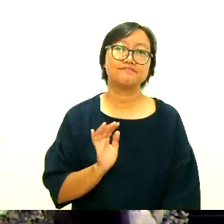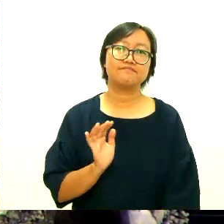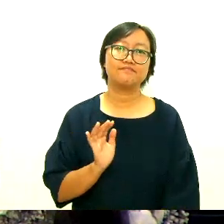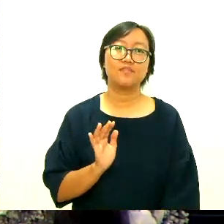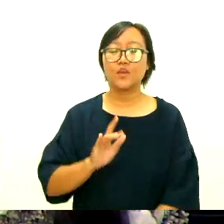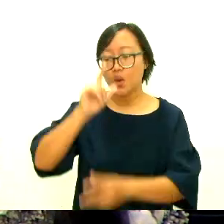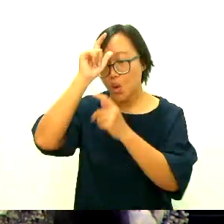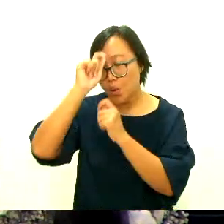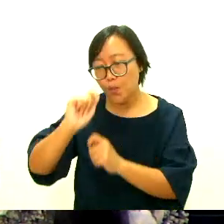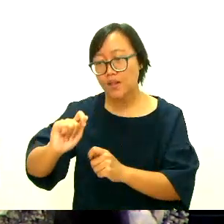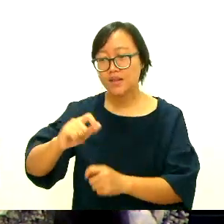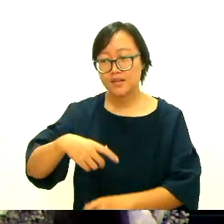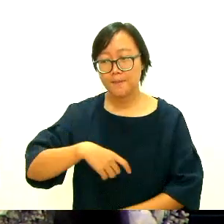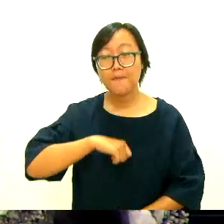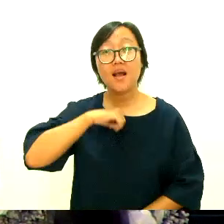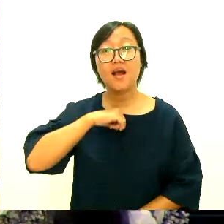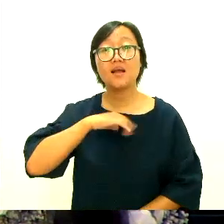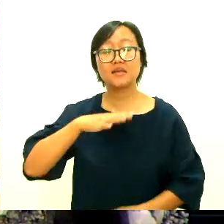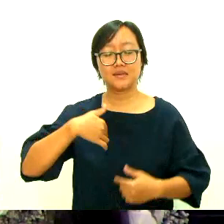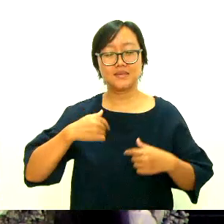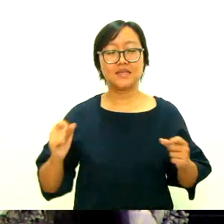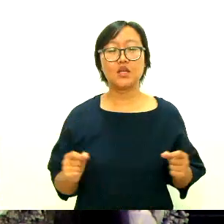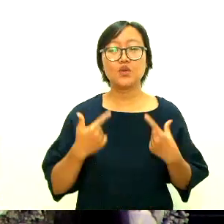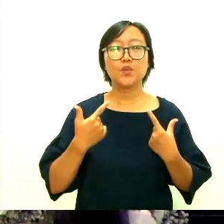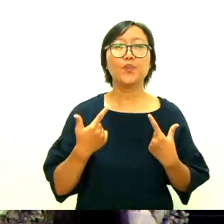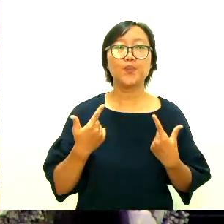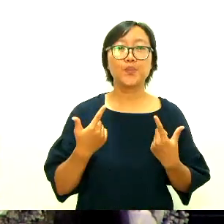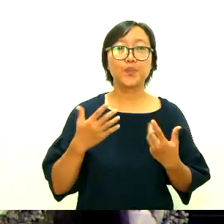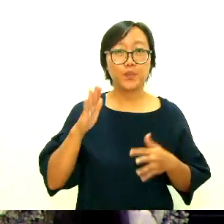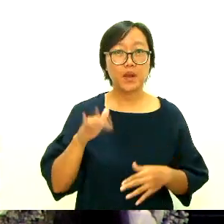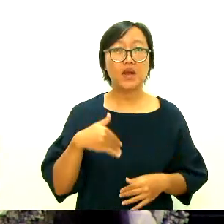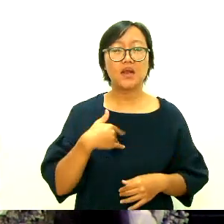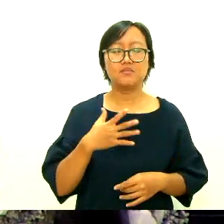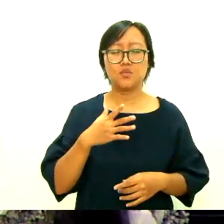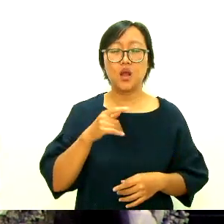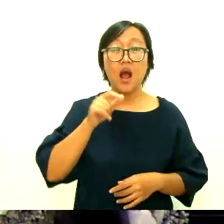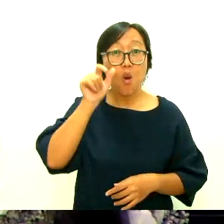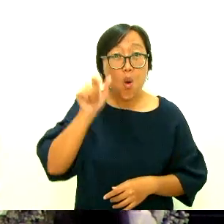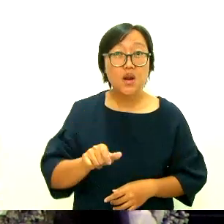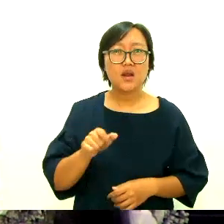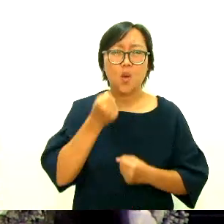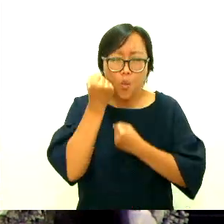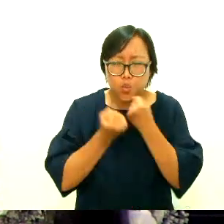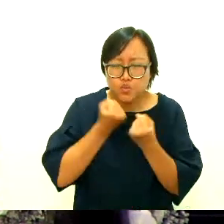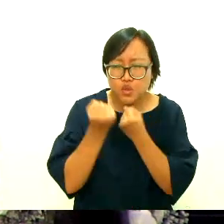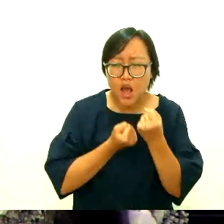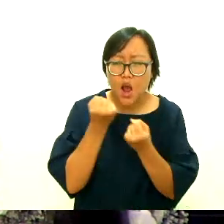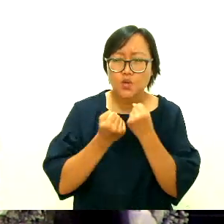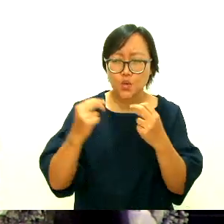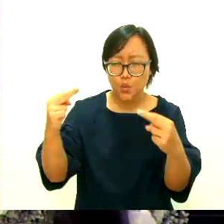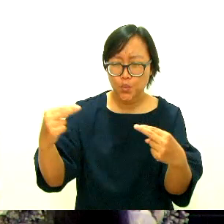bagian dari hidup kita bahkan ada orang yang mengejar dan mencarinya mati-matian Mari